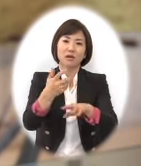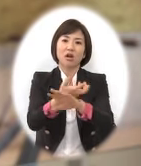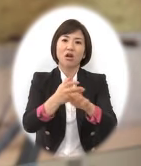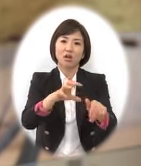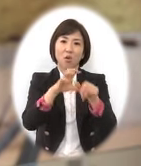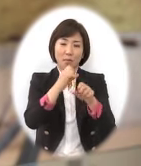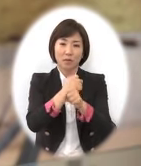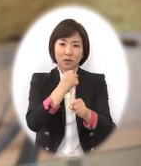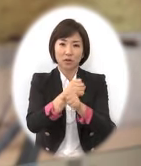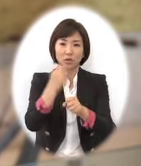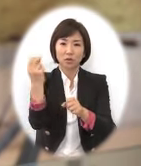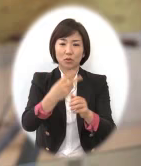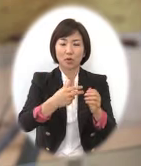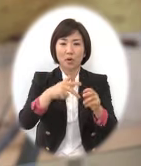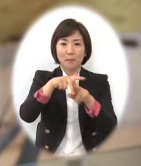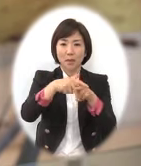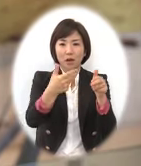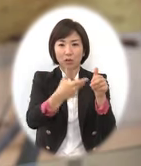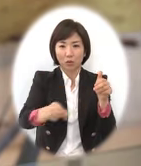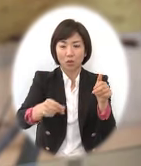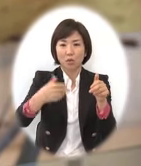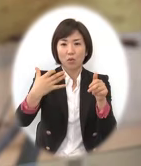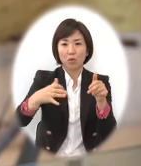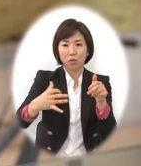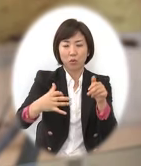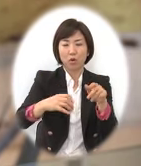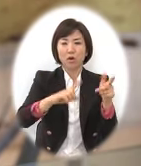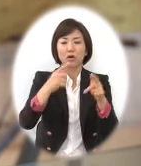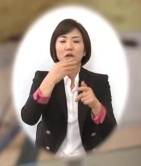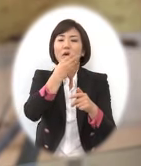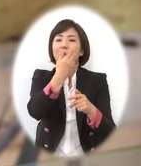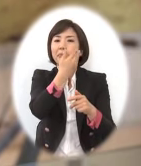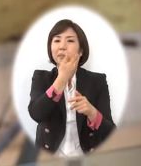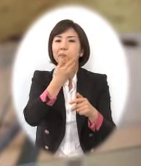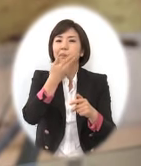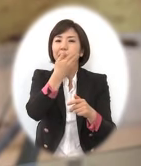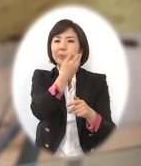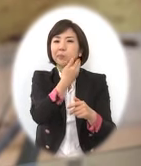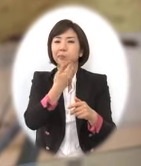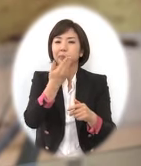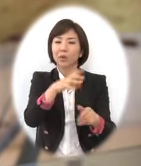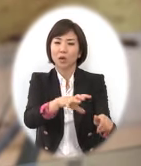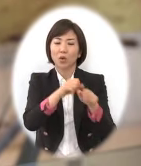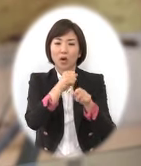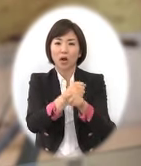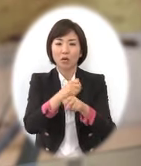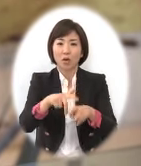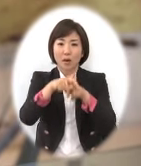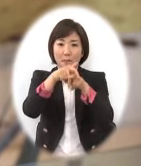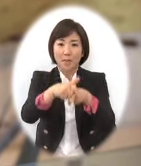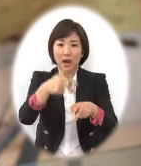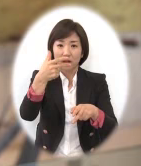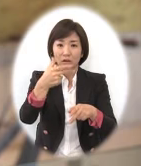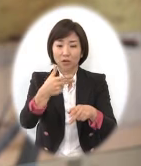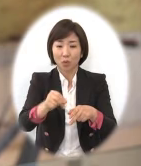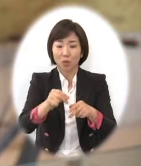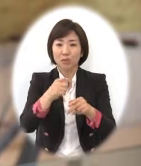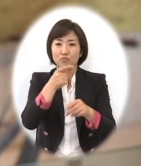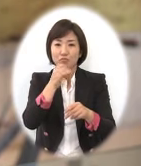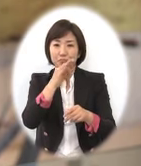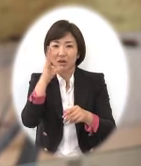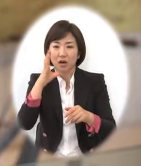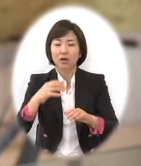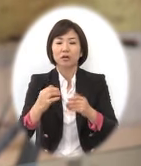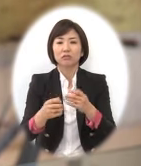그리고 말의 배설물, 똥, 오줌도 거름으로 굉장히 요긴했어요. 그리고 말은 말똥으로는 난방